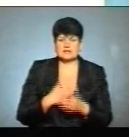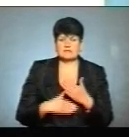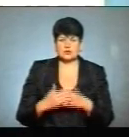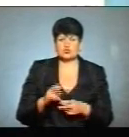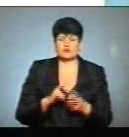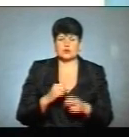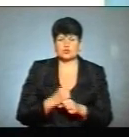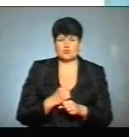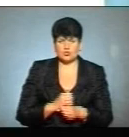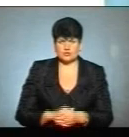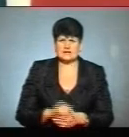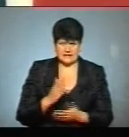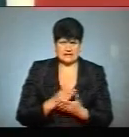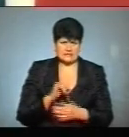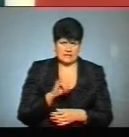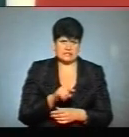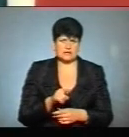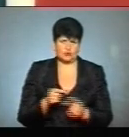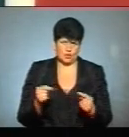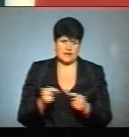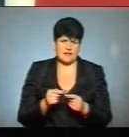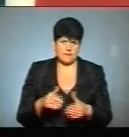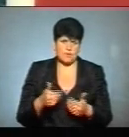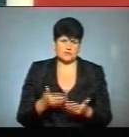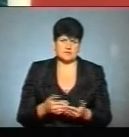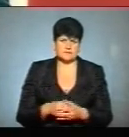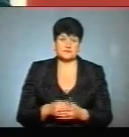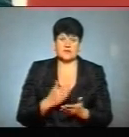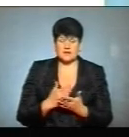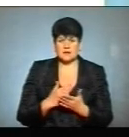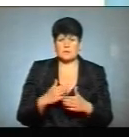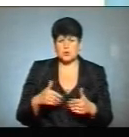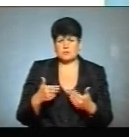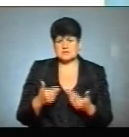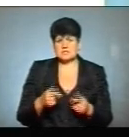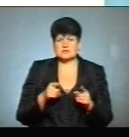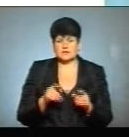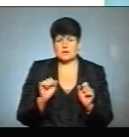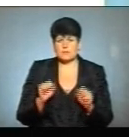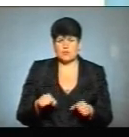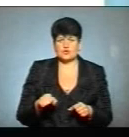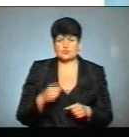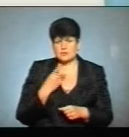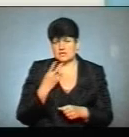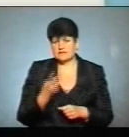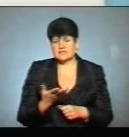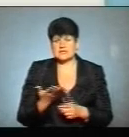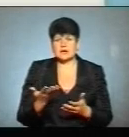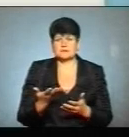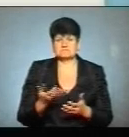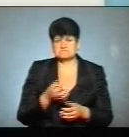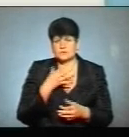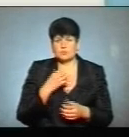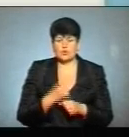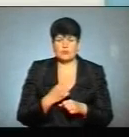роботу. Є для них якісь конкретні пропозиції? У яких галузях? Пропозиції. Вони можуть дивитися, яка прийнятна робота не